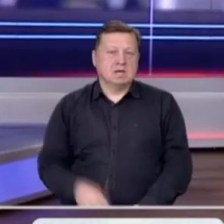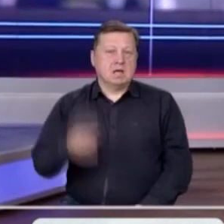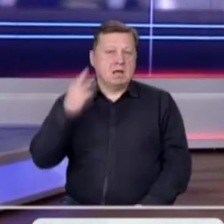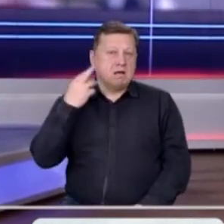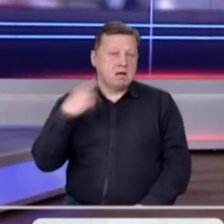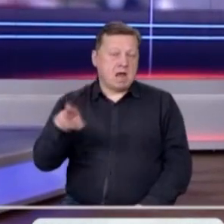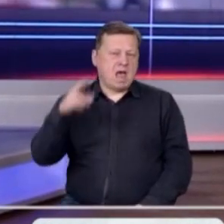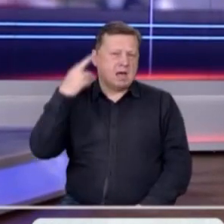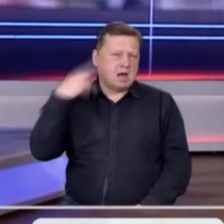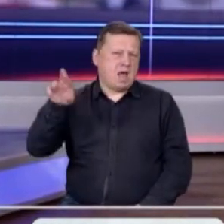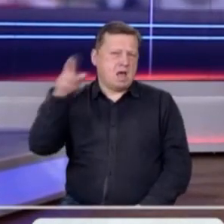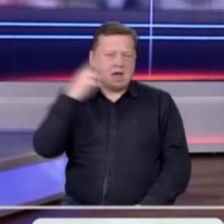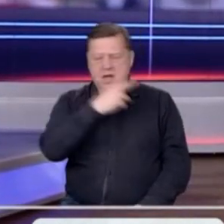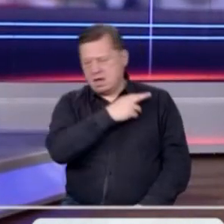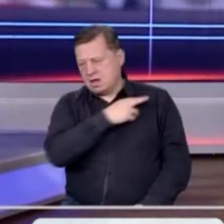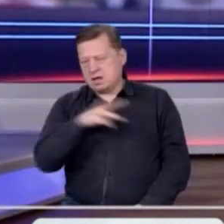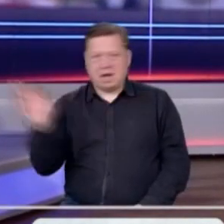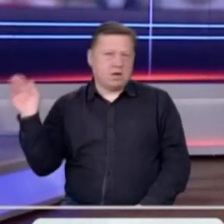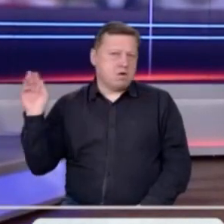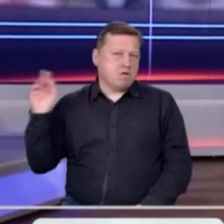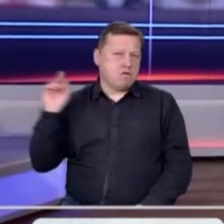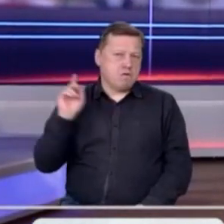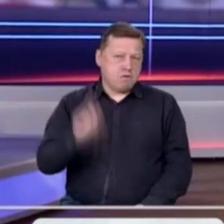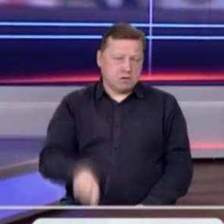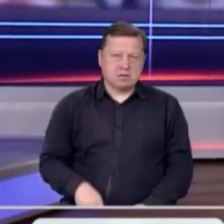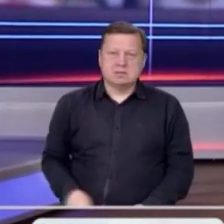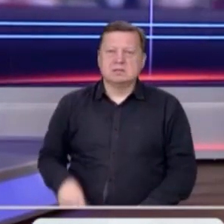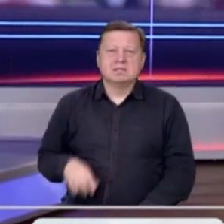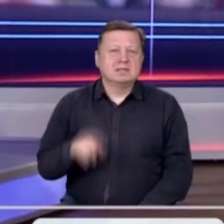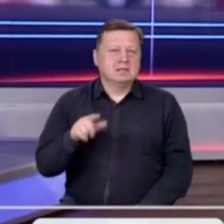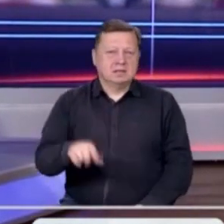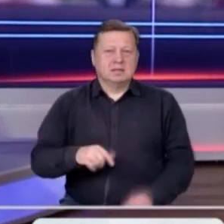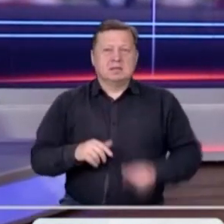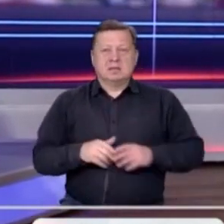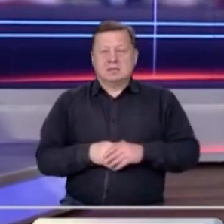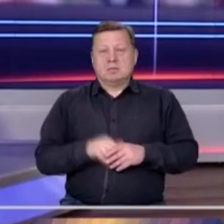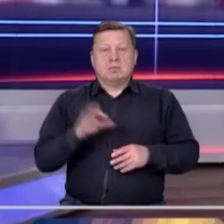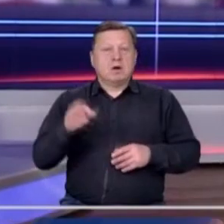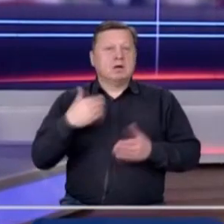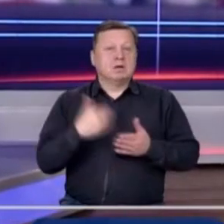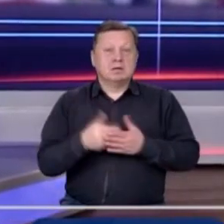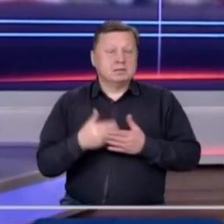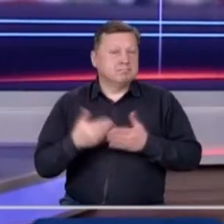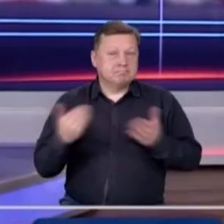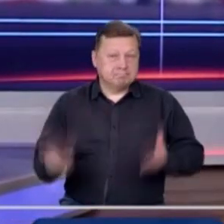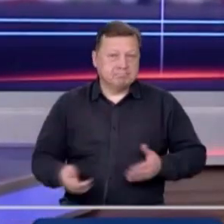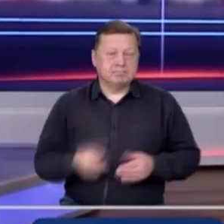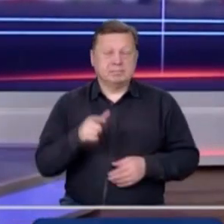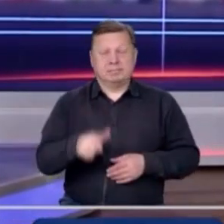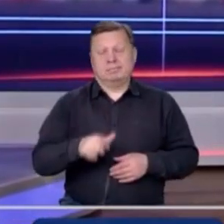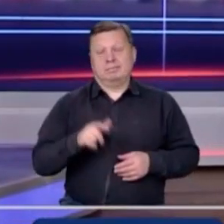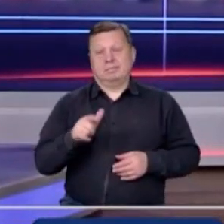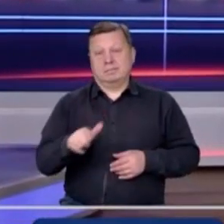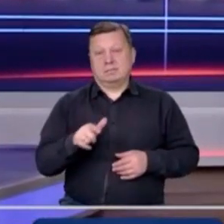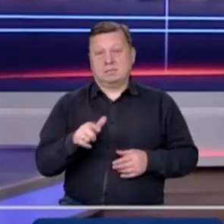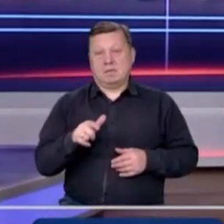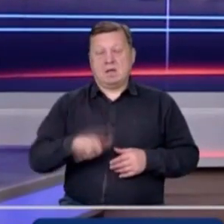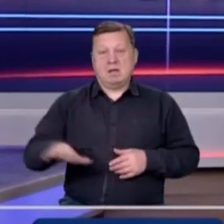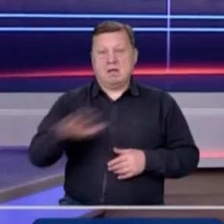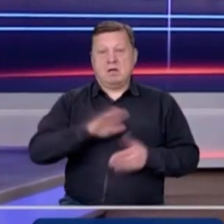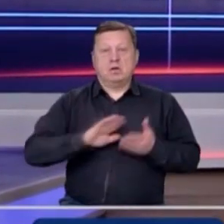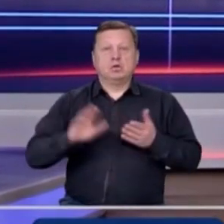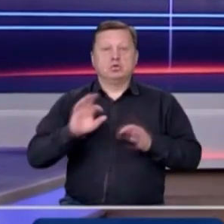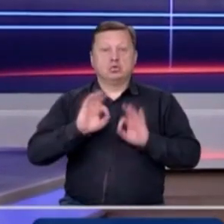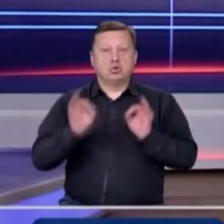Rekord rekordu rekordowi. Teraz będziemy odmieniać to słowo przez przypadki, bo będzie mowa o tym, co się dzieje na naszym rynku